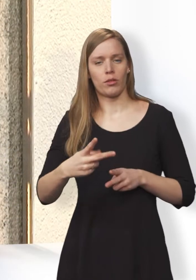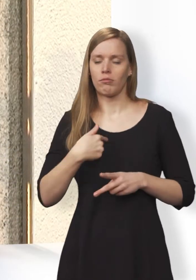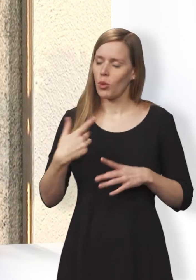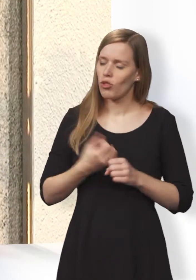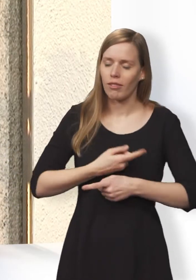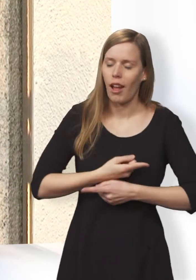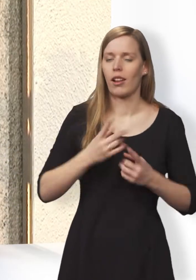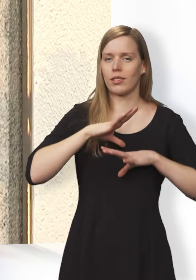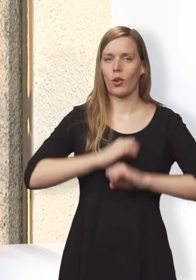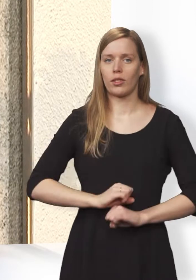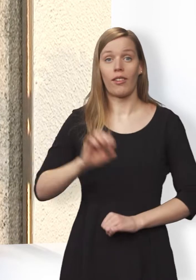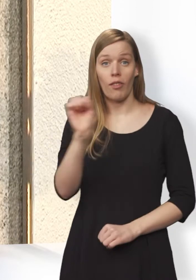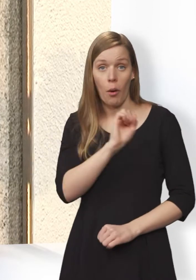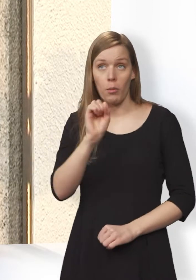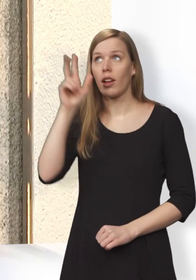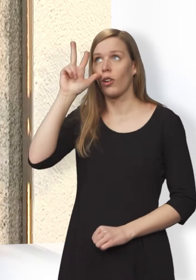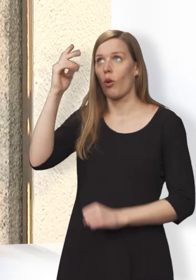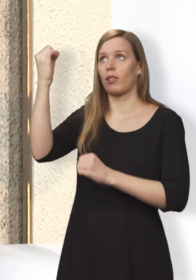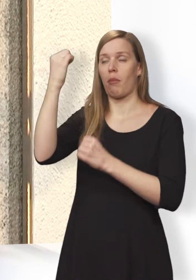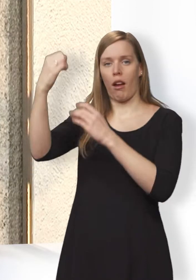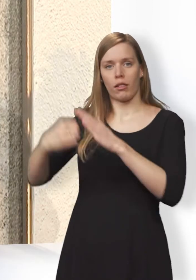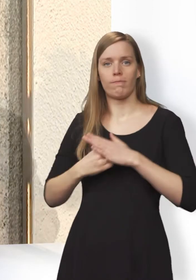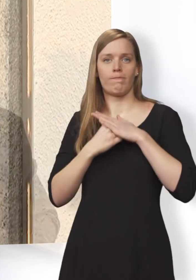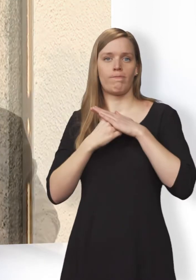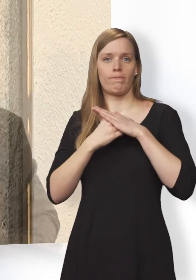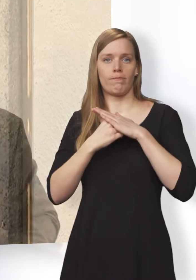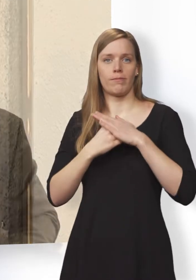alles durch den der mich mächtig macht